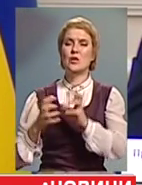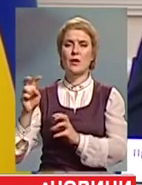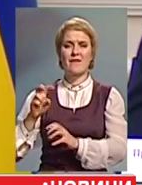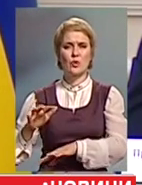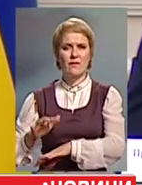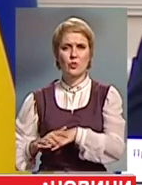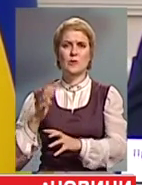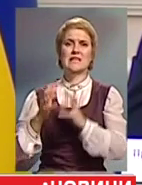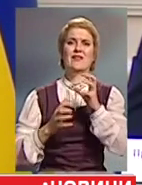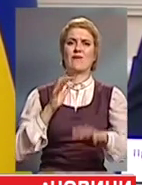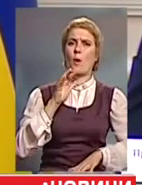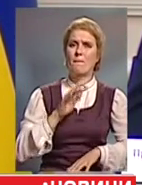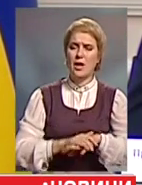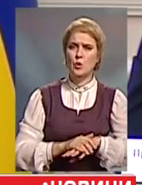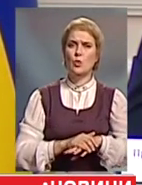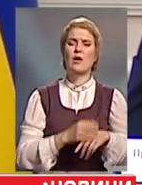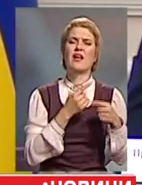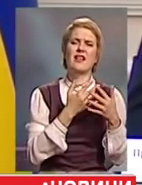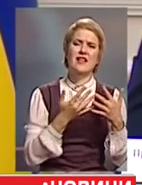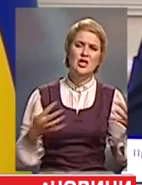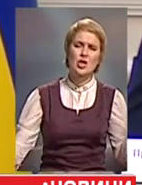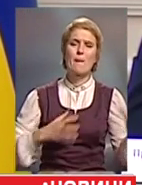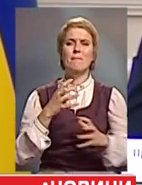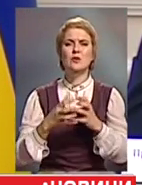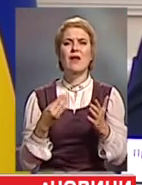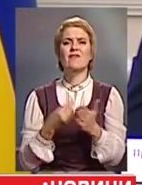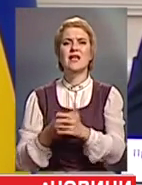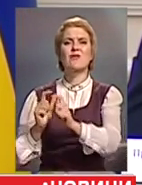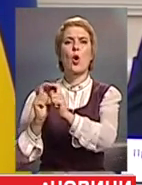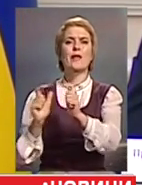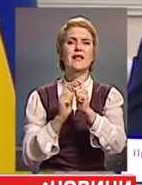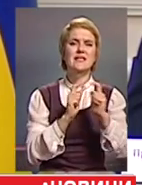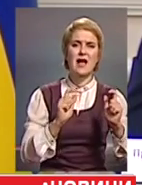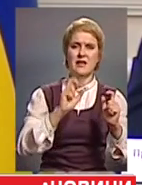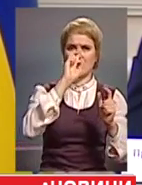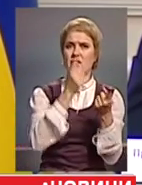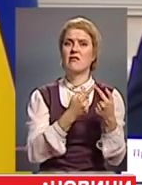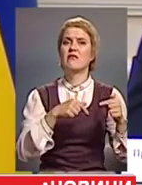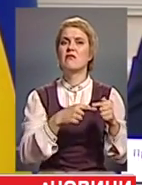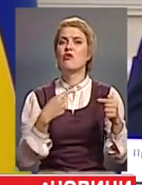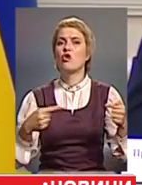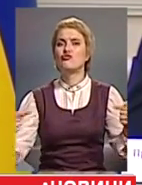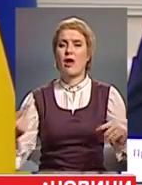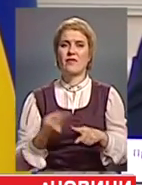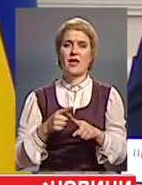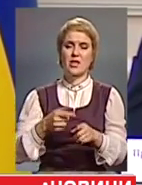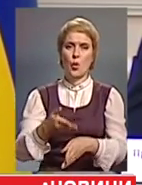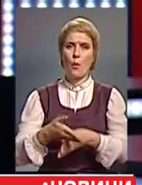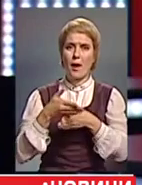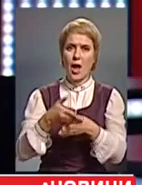від Світового банку, так і від інших міжнародних фінансових організацій та держав, які допомагають